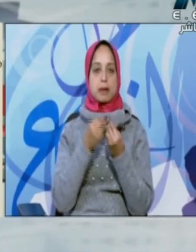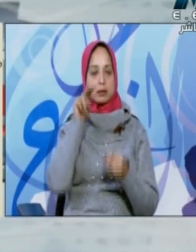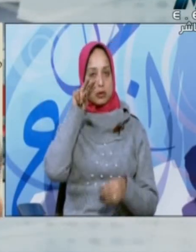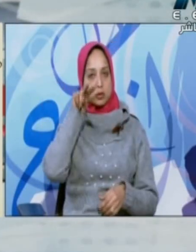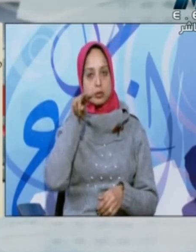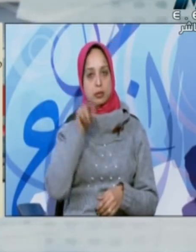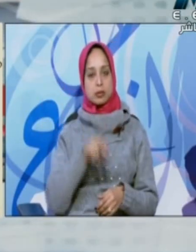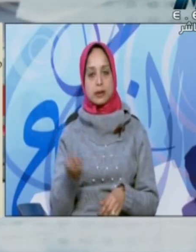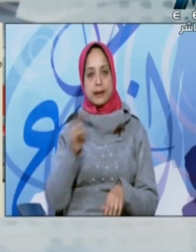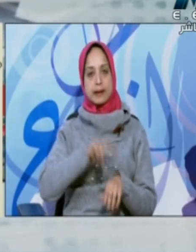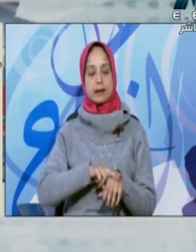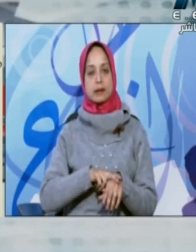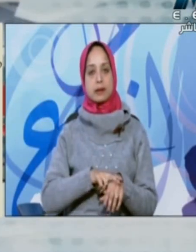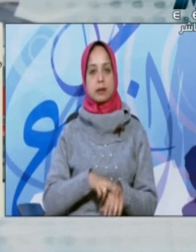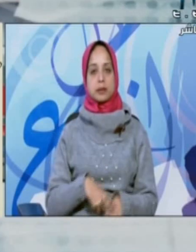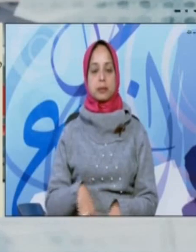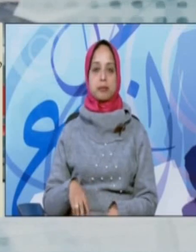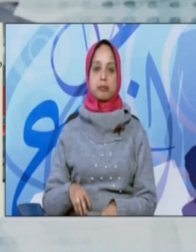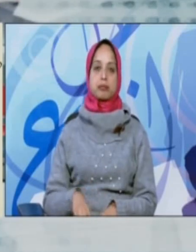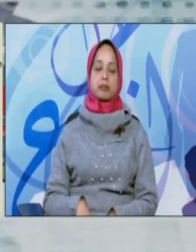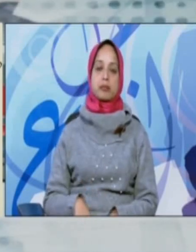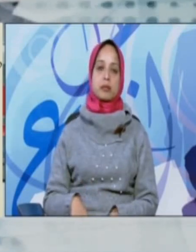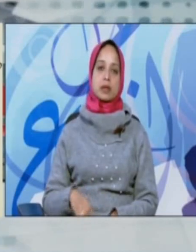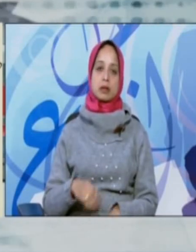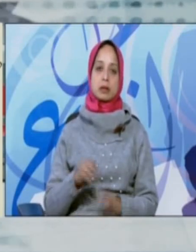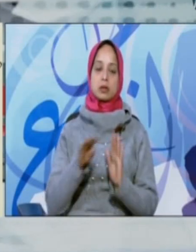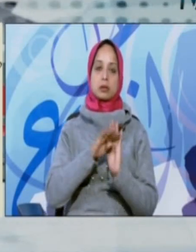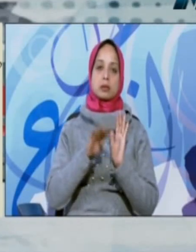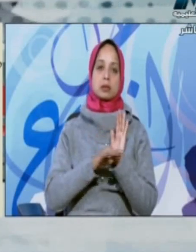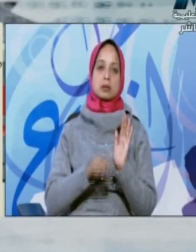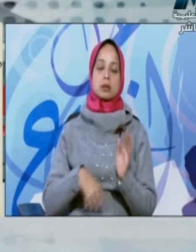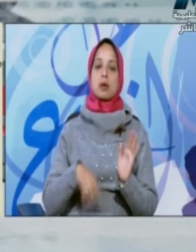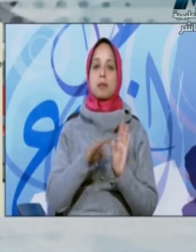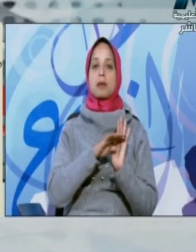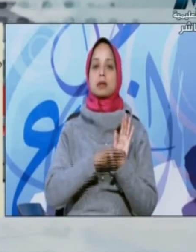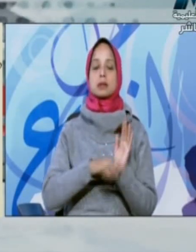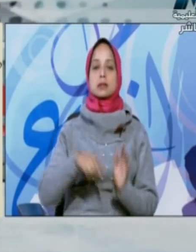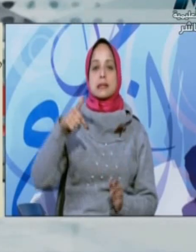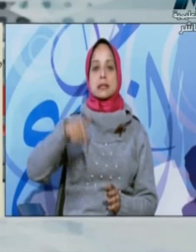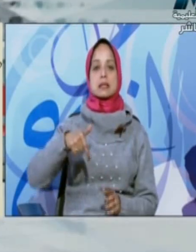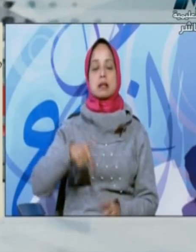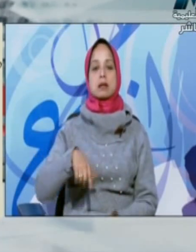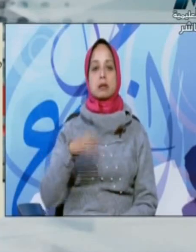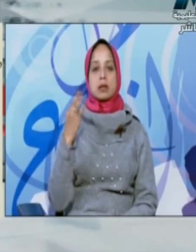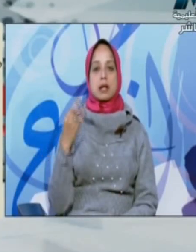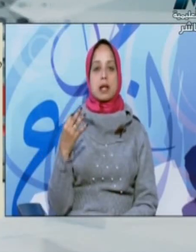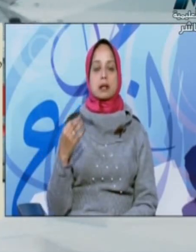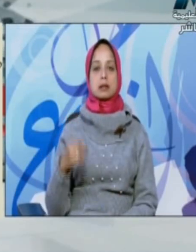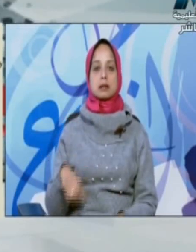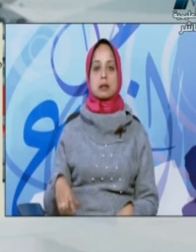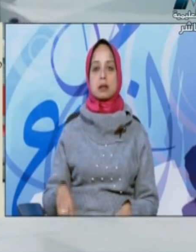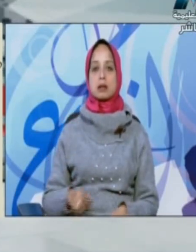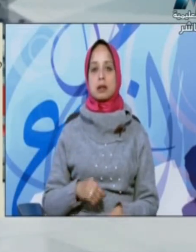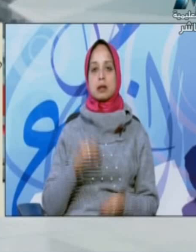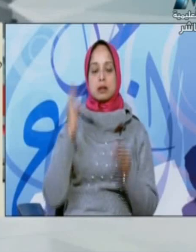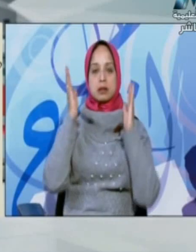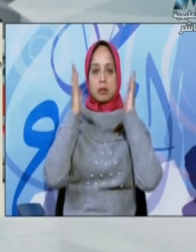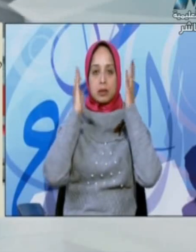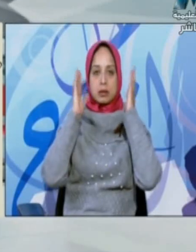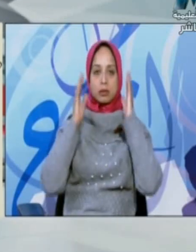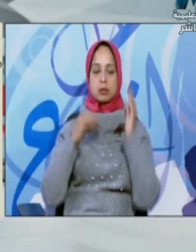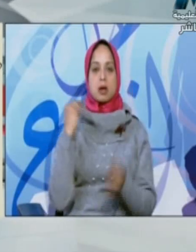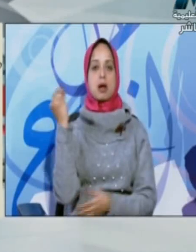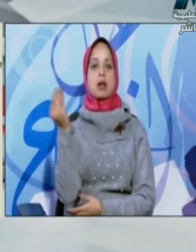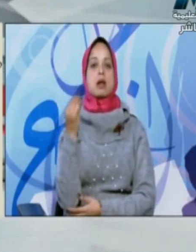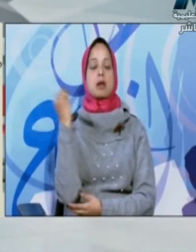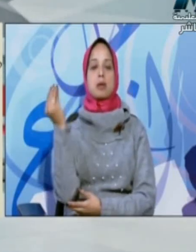تاني. توفيق نسيم ظروف معاهده 36، هما الاثنين حاجه ايه؟ واحده. توتر الوضع الدولي، احتلال من اللي